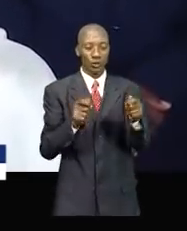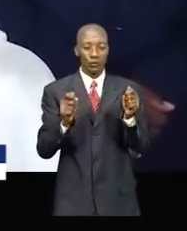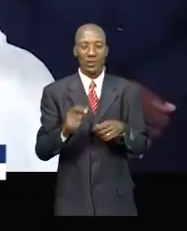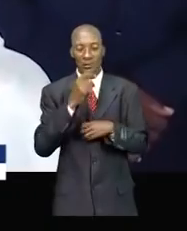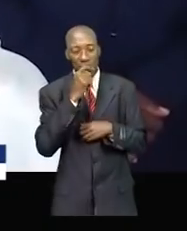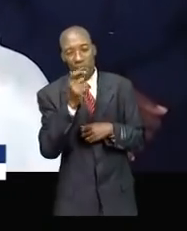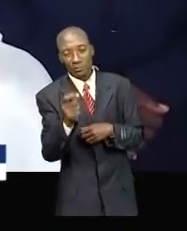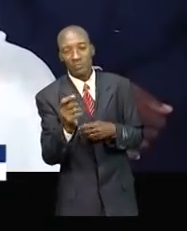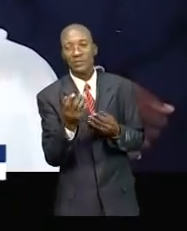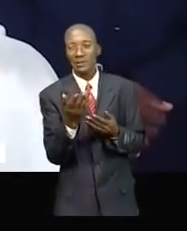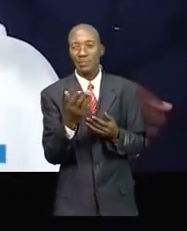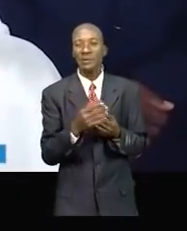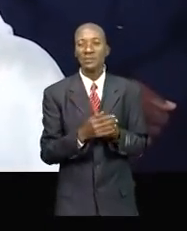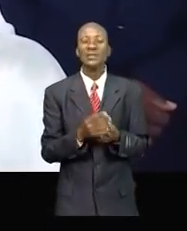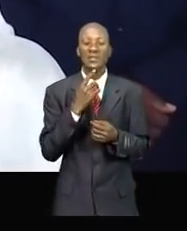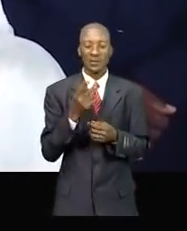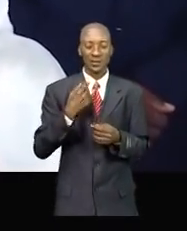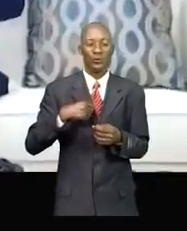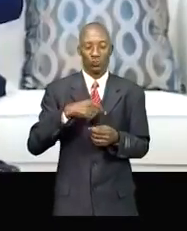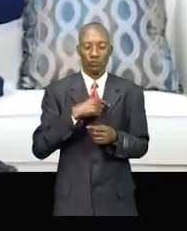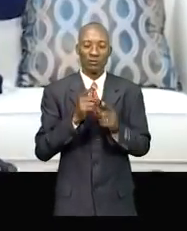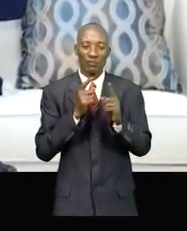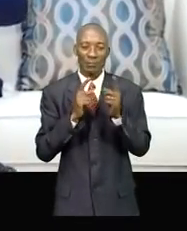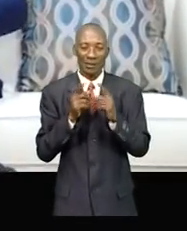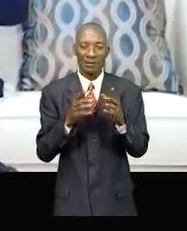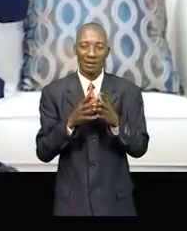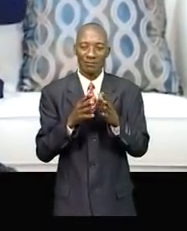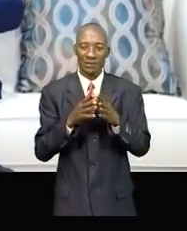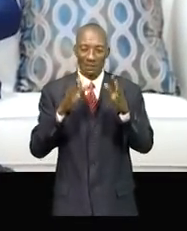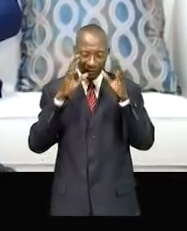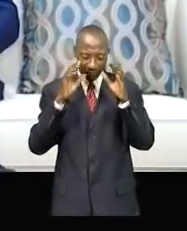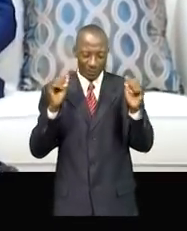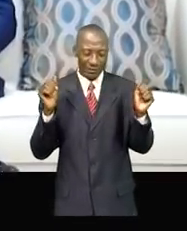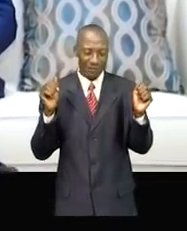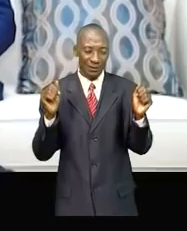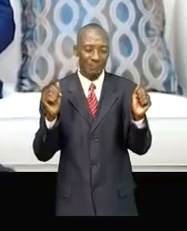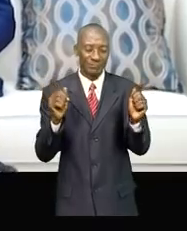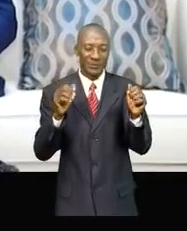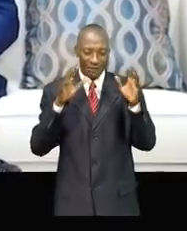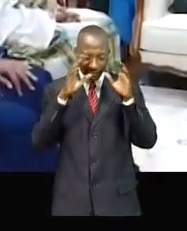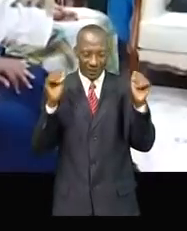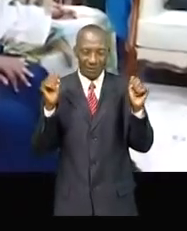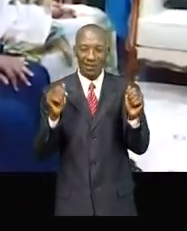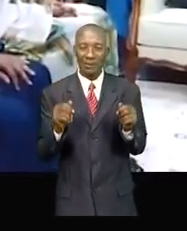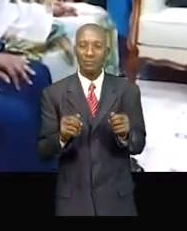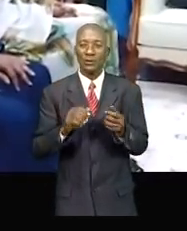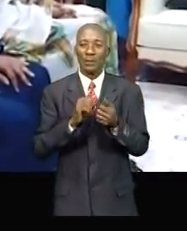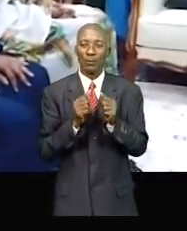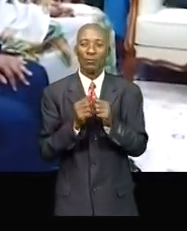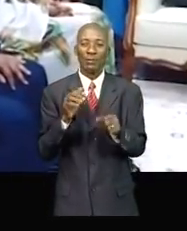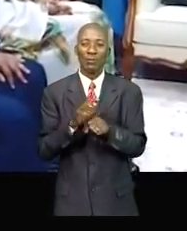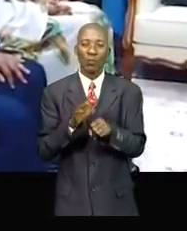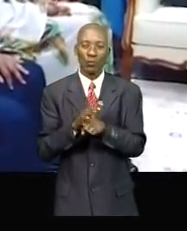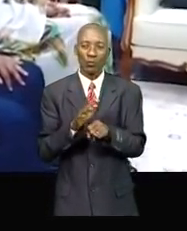avancé des propositions très utiles pour cette question. Il y a eu une concordance de point de vue avec M. le Président